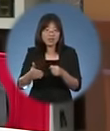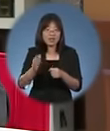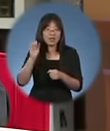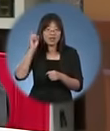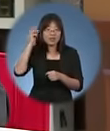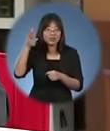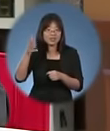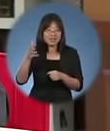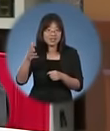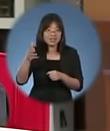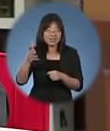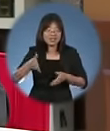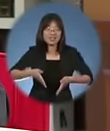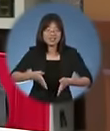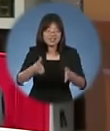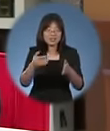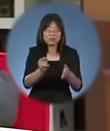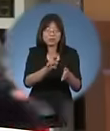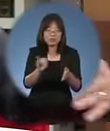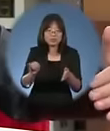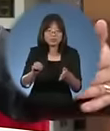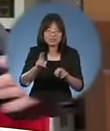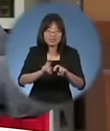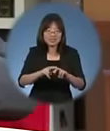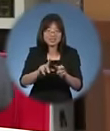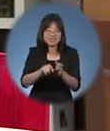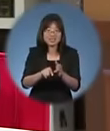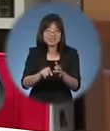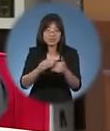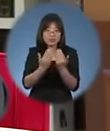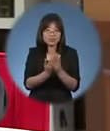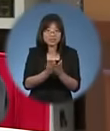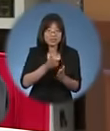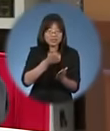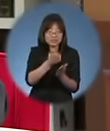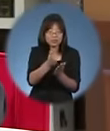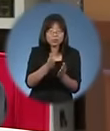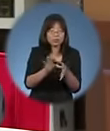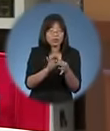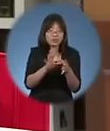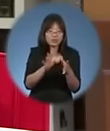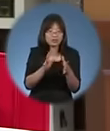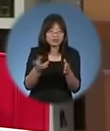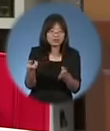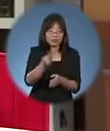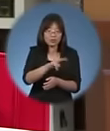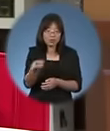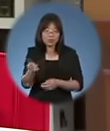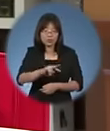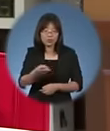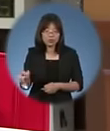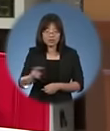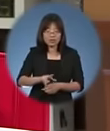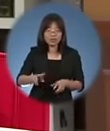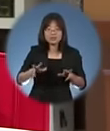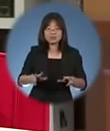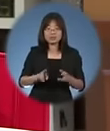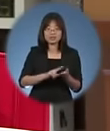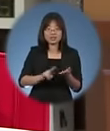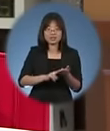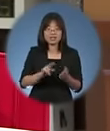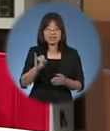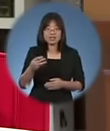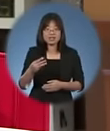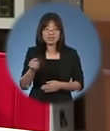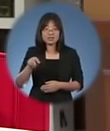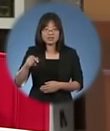로비 같은 시대예요, 전공이. 네, 네, 네. 그렇기 때문에 어떤 전공이 다 나와가지고 넘나들거든요. 그래서 지금은 만화하고,